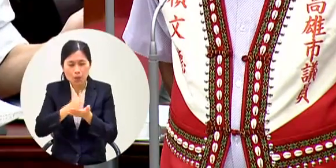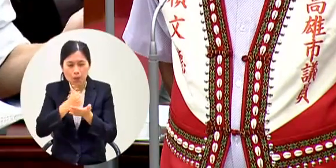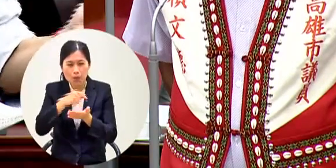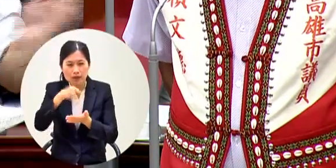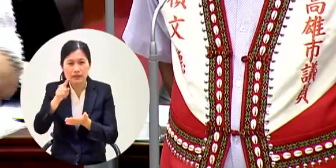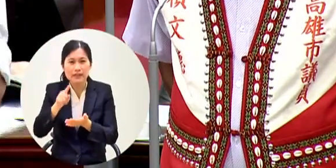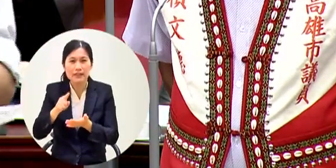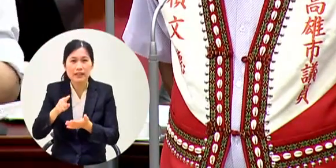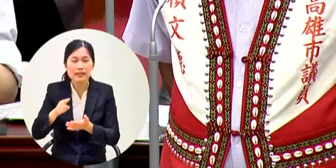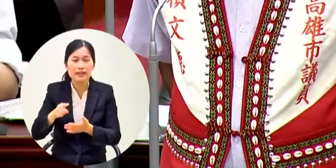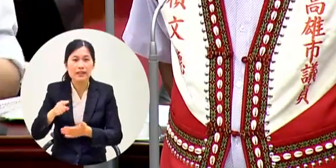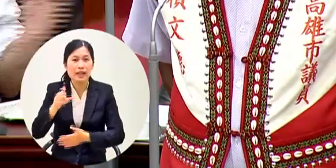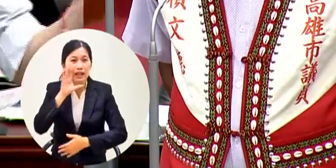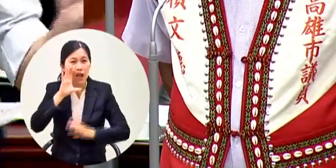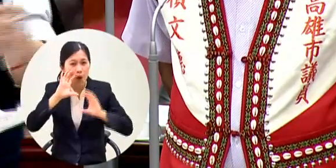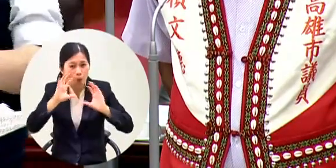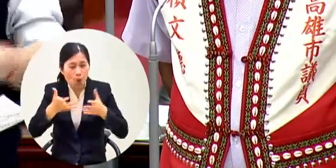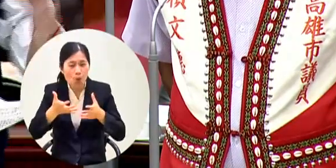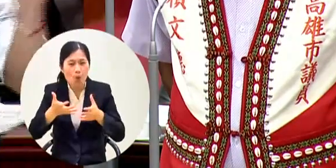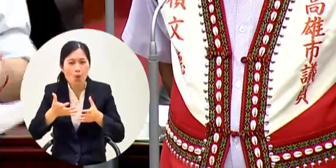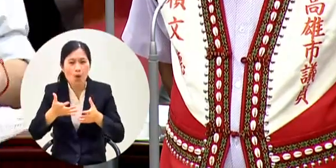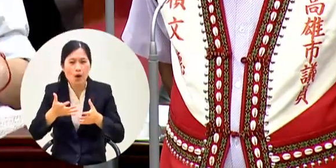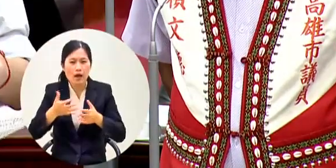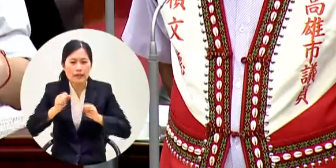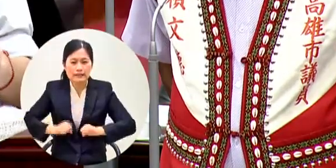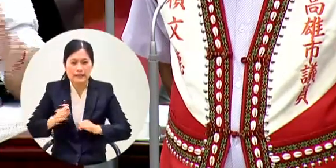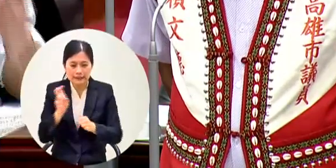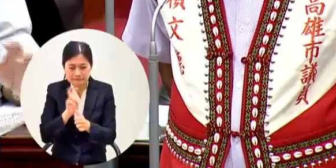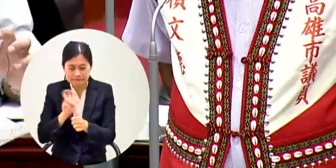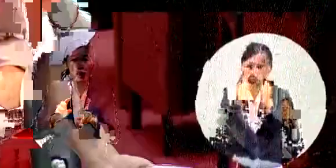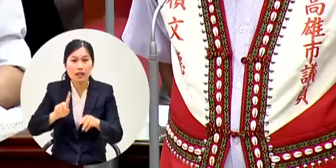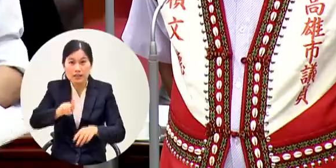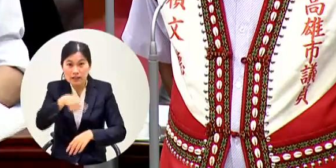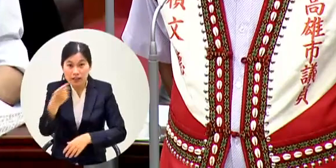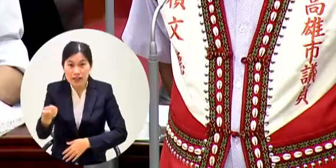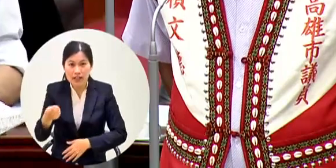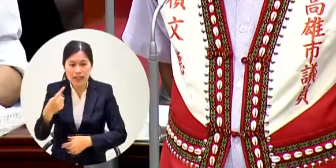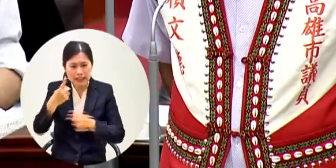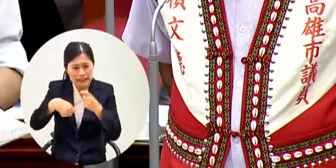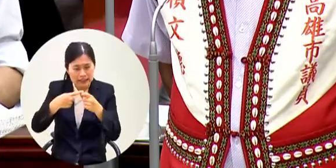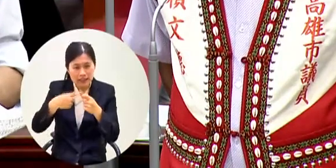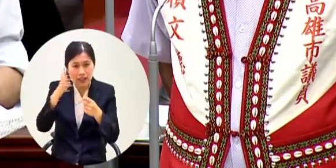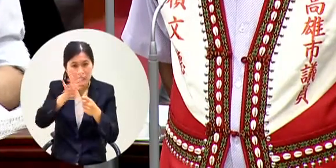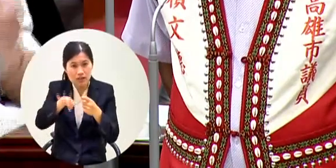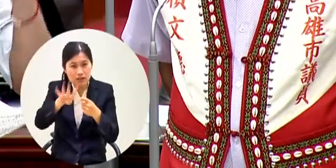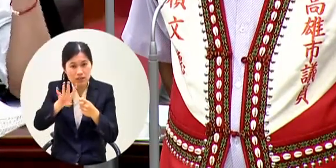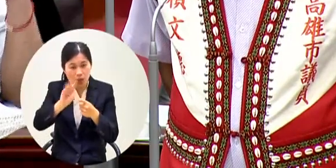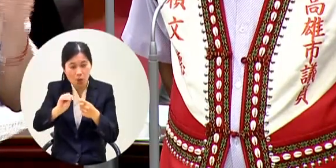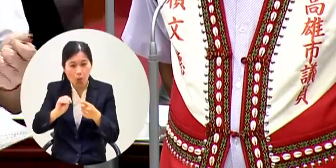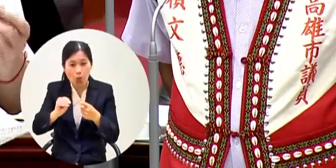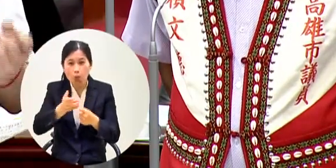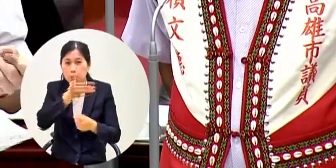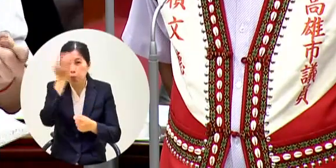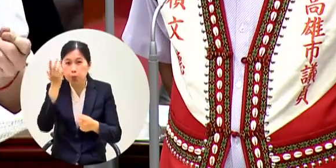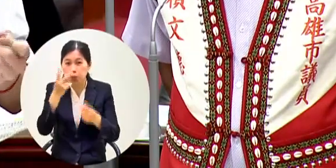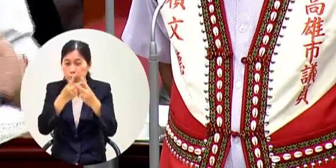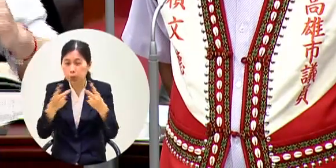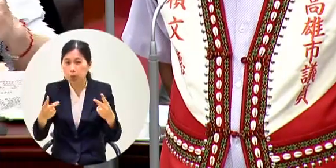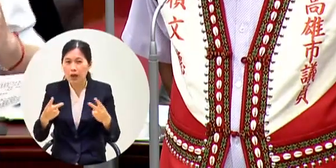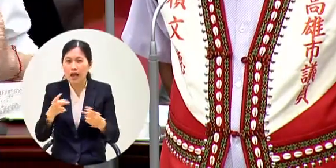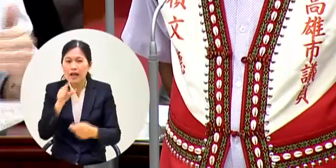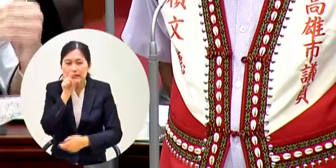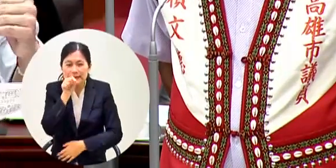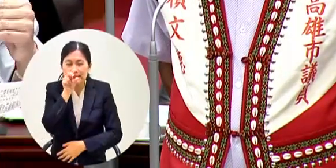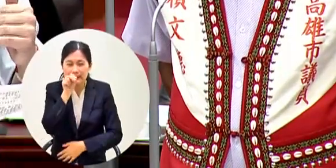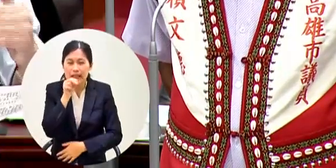门，那以前他们送泰国曼谷去健康检查，我就拜托他们来高雄健康检查，